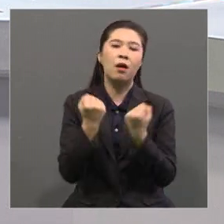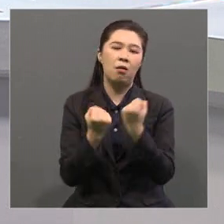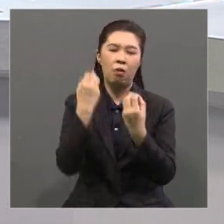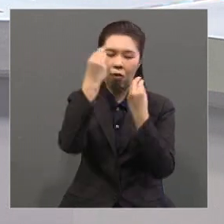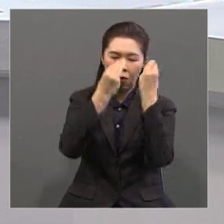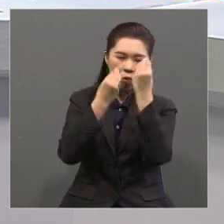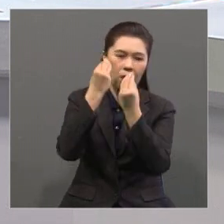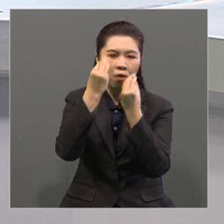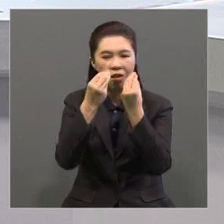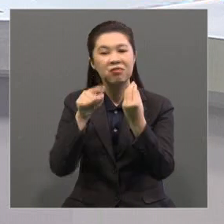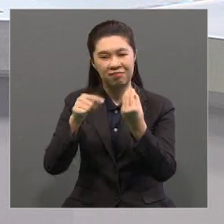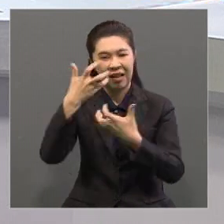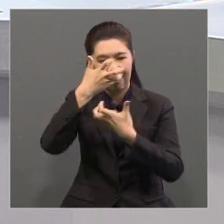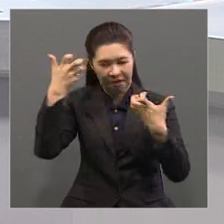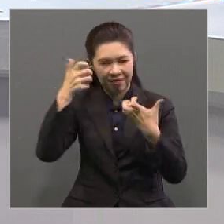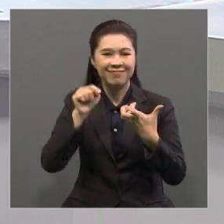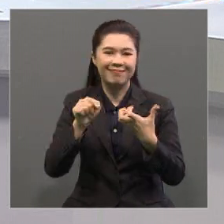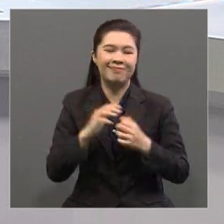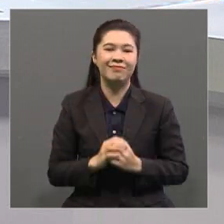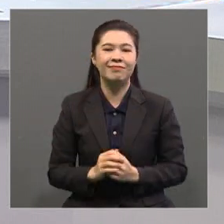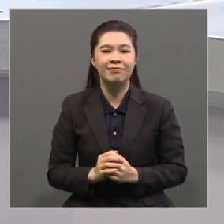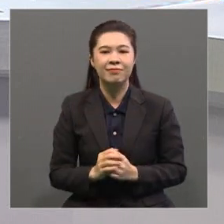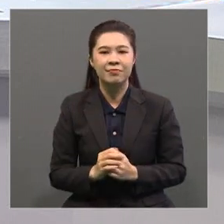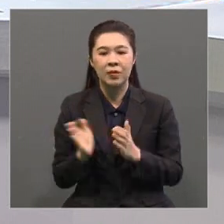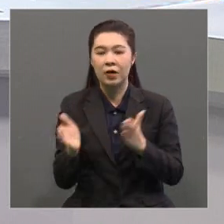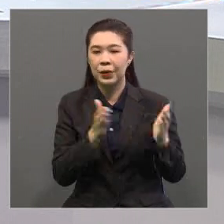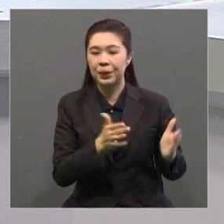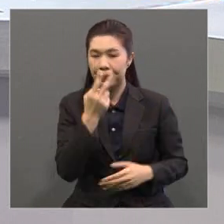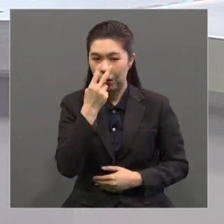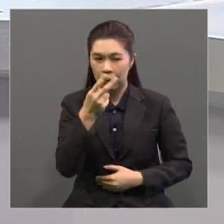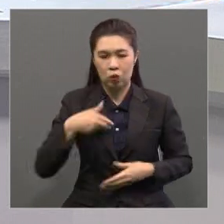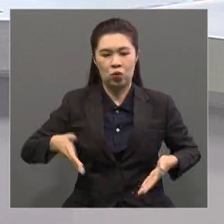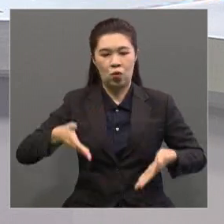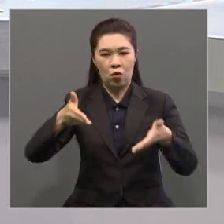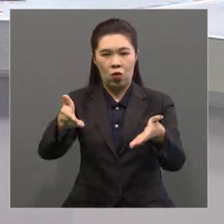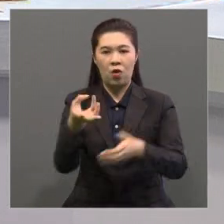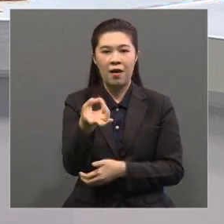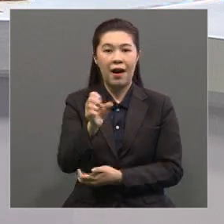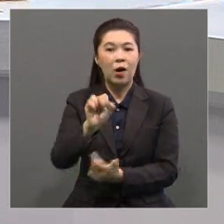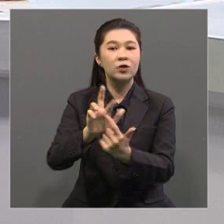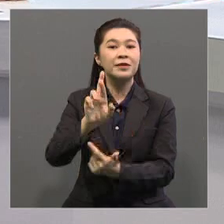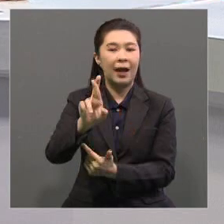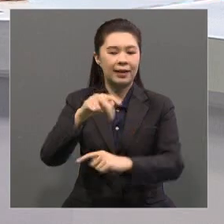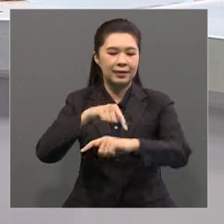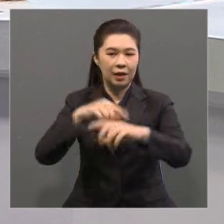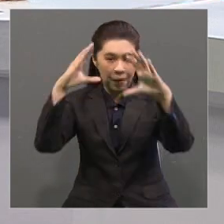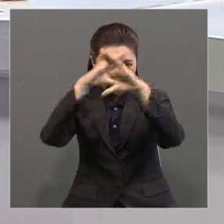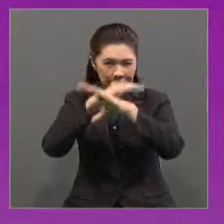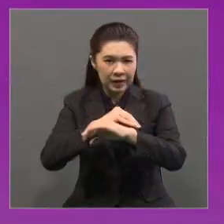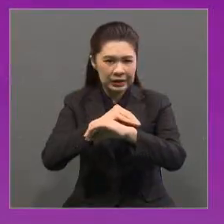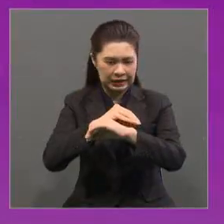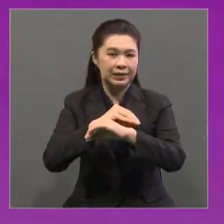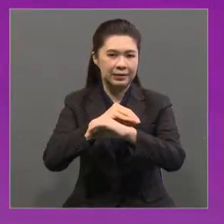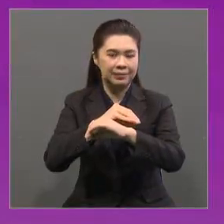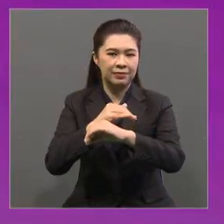อุบัติเหตุแล้วก่อให้เกิดความสูญเสียสูงสุดอ่ะเดี๋ยวพาคุณผู้ชมไปถนนข้าวสารอย่างที่ได้เกริ่นไปเมื่อสักครู่นี้เมื่อคืนจริงๆแล้วบอก